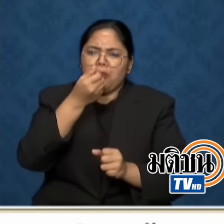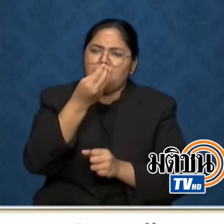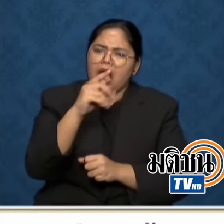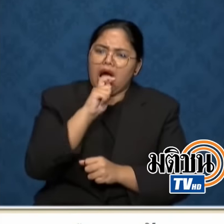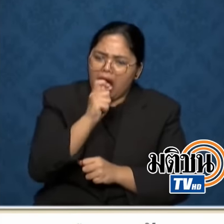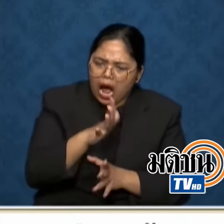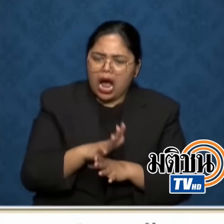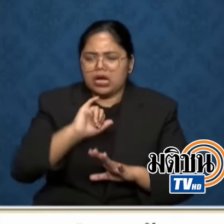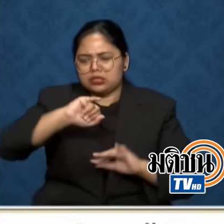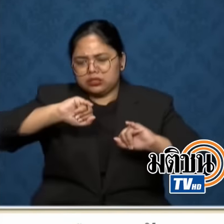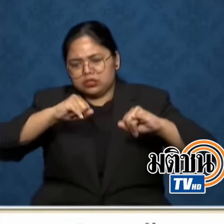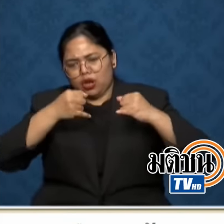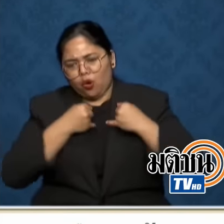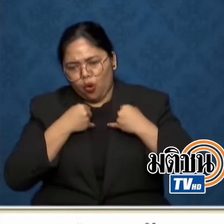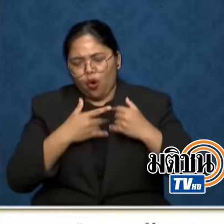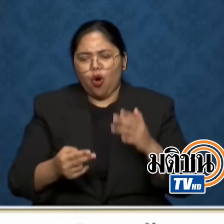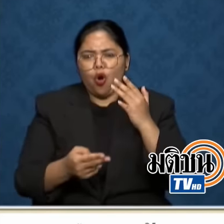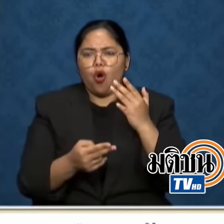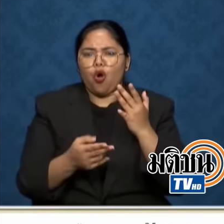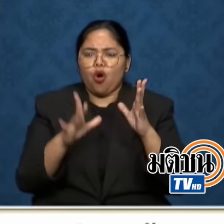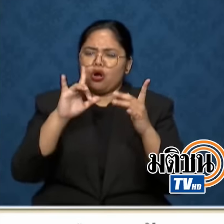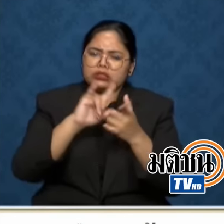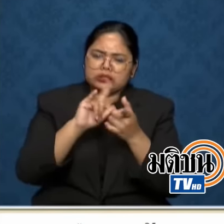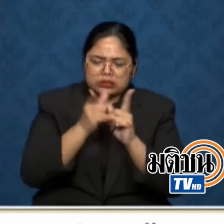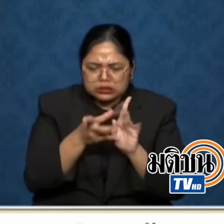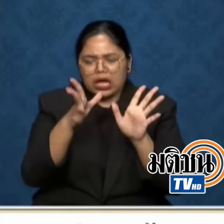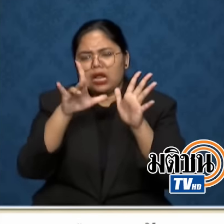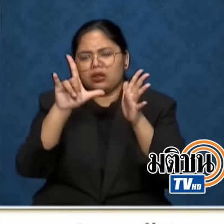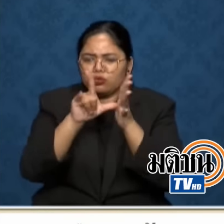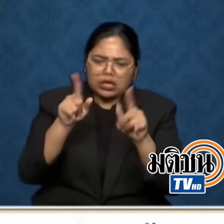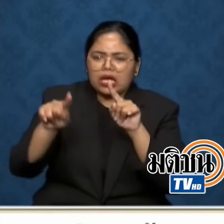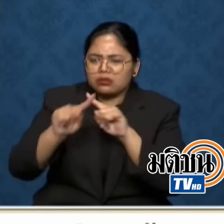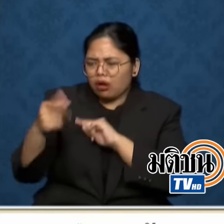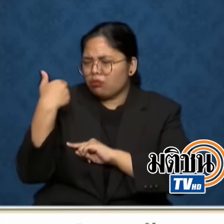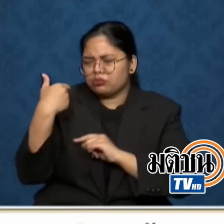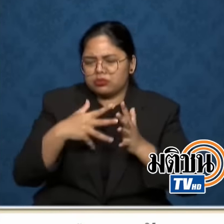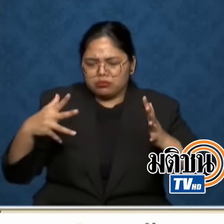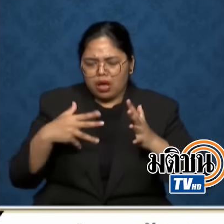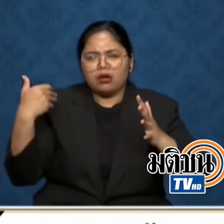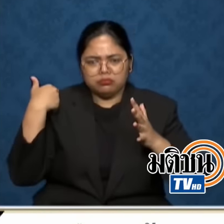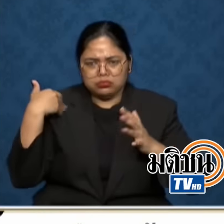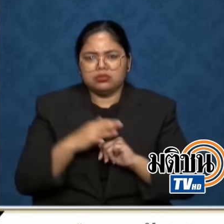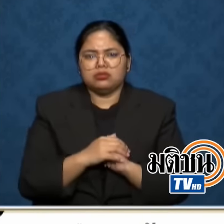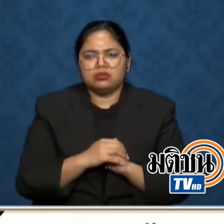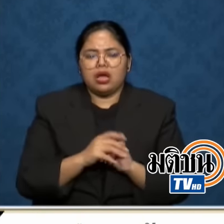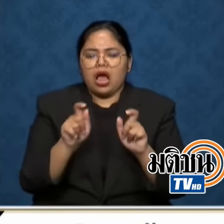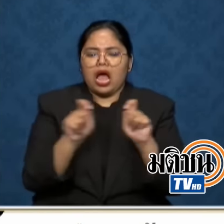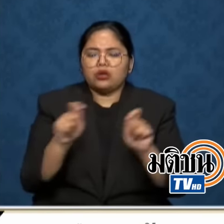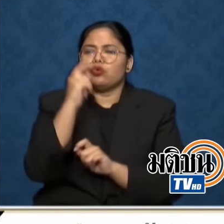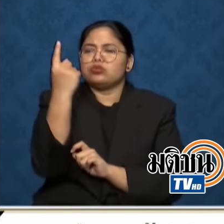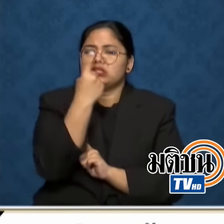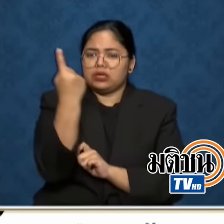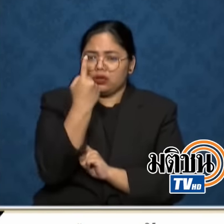าของห้างใหญ่จัดเฟสติวัลอีเวนต์เยอะแยะอัพสกิลรีสกิลน้อยไปไหมครับมาดูครับอนุกรรมการด้านการท่องเที่